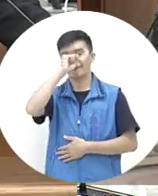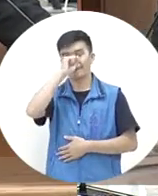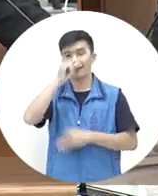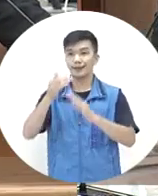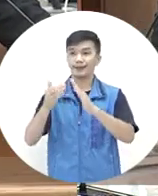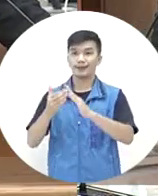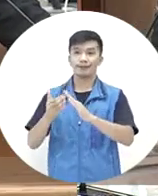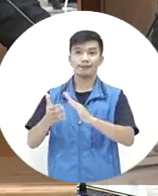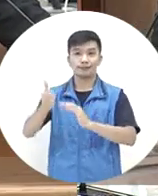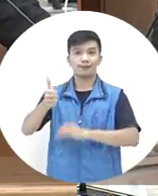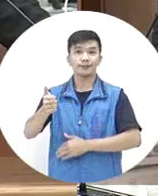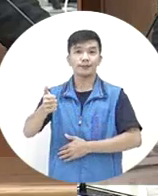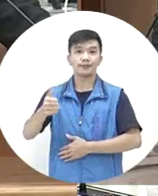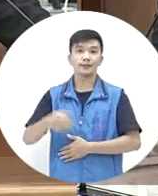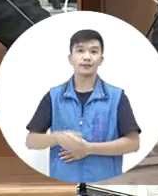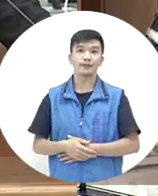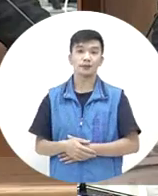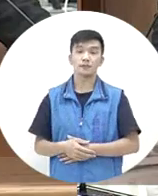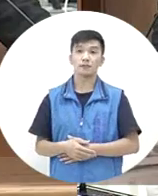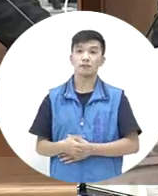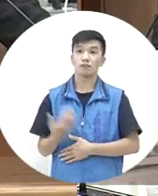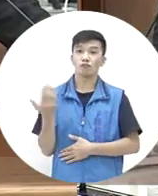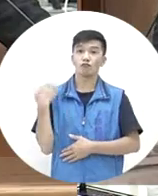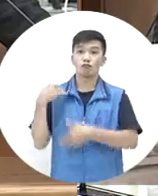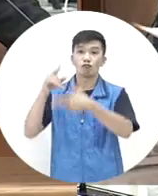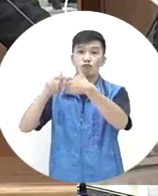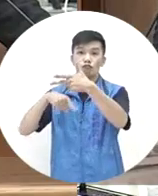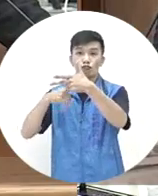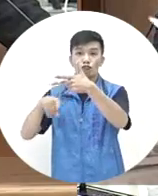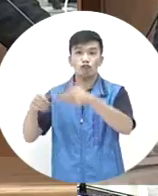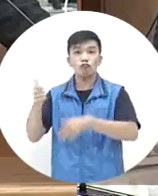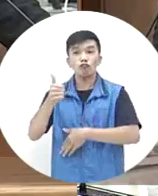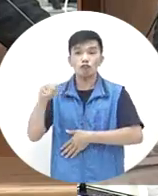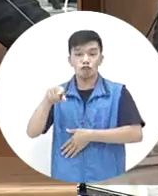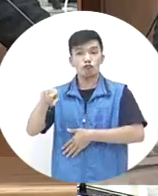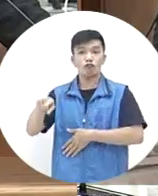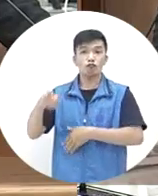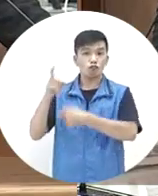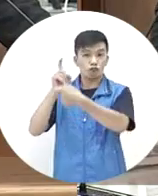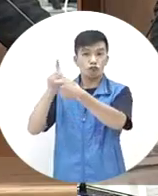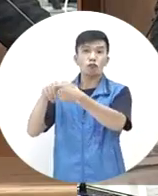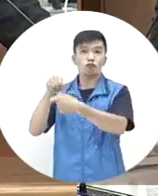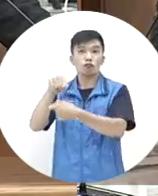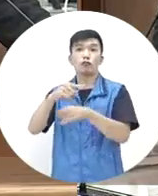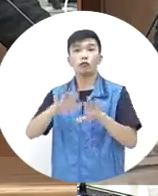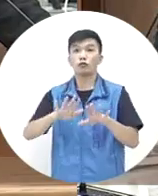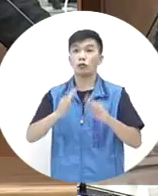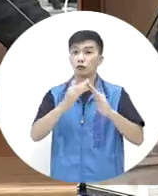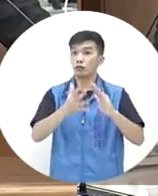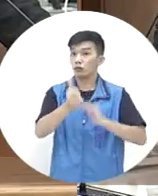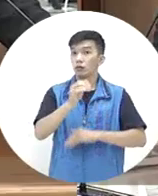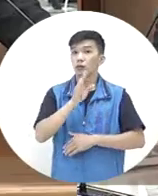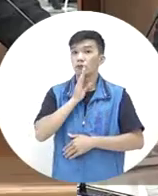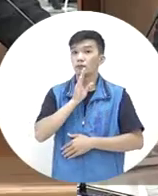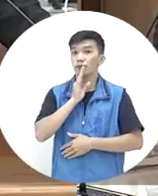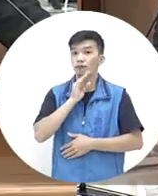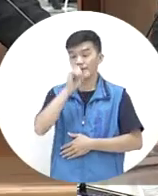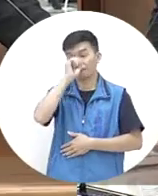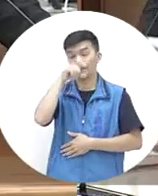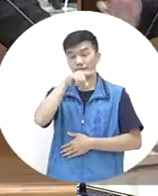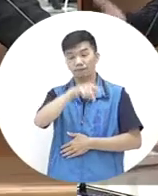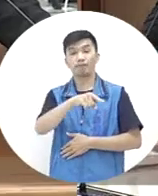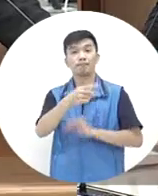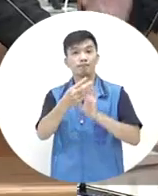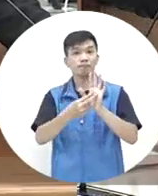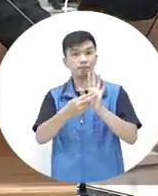因为有关朱立伦的路线跟主张，我想你都是本于职责，你现在是市长嘛，我再附送你的这个论述一次，